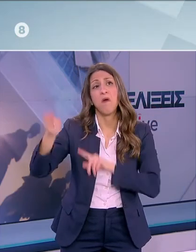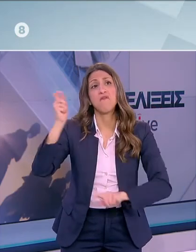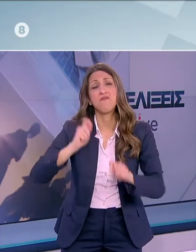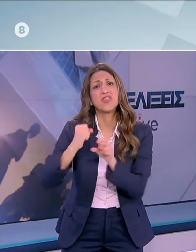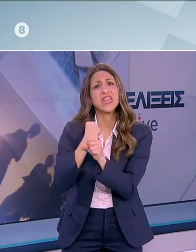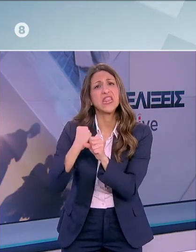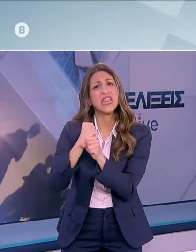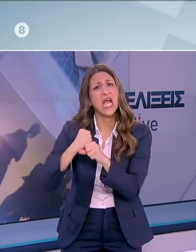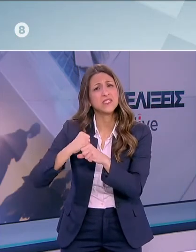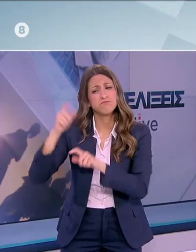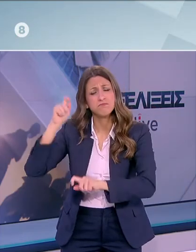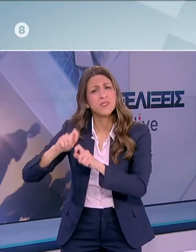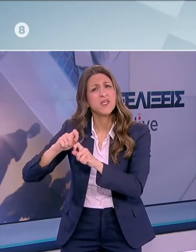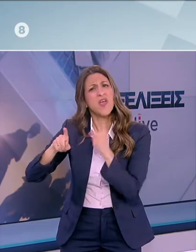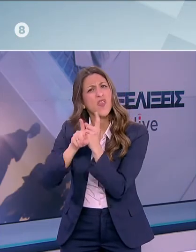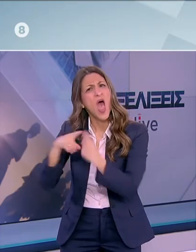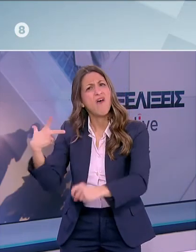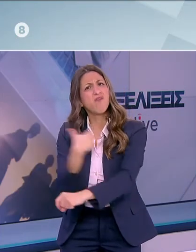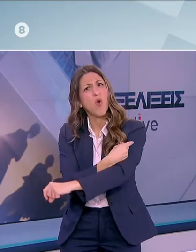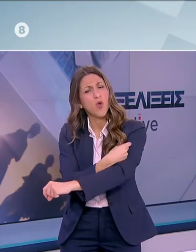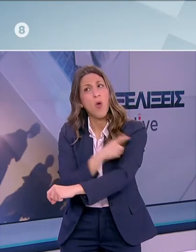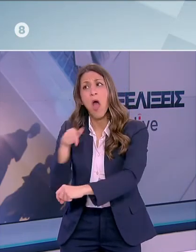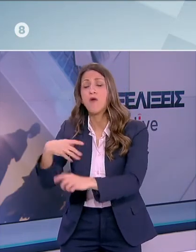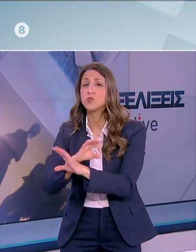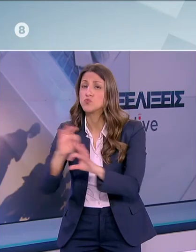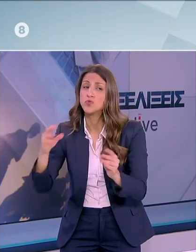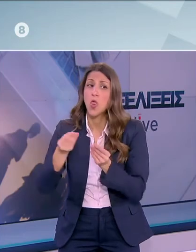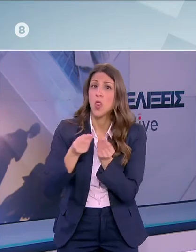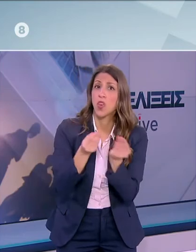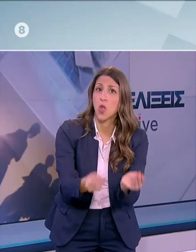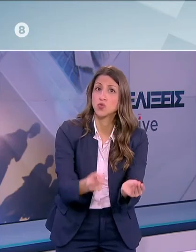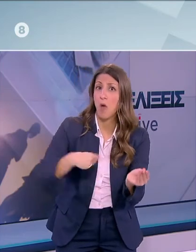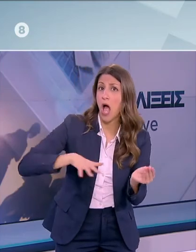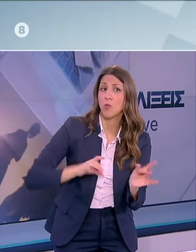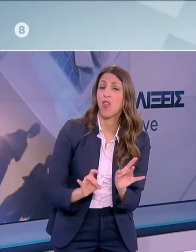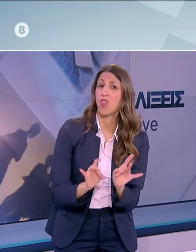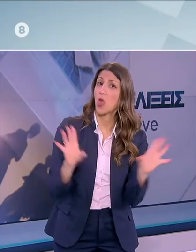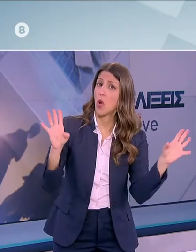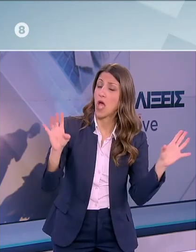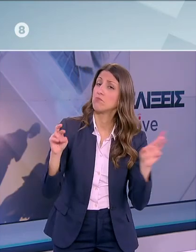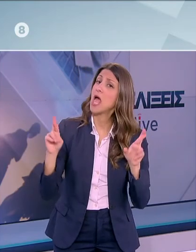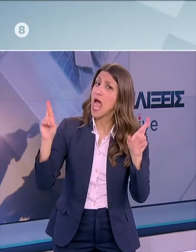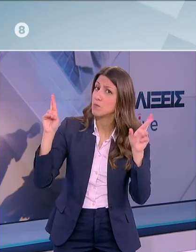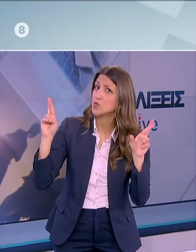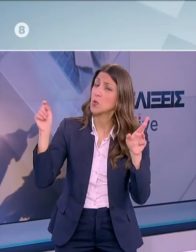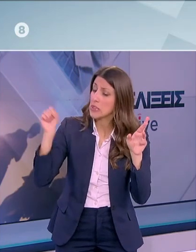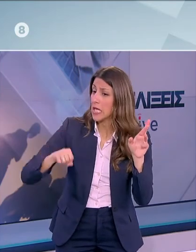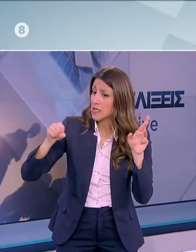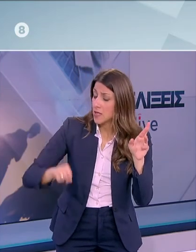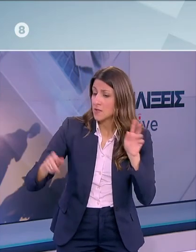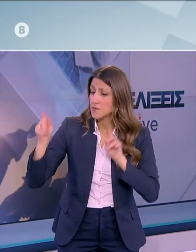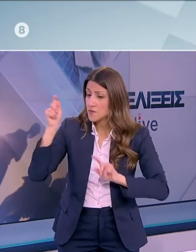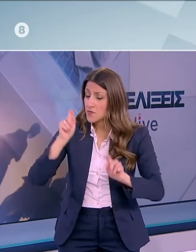θα υπάρχει μονοπόλιο, θα δίνεται σε όλο τον κόσμο δωρεάν. Δεν θα υπάρχουν πατέντες, θα υπάρξει